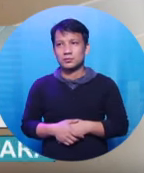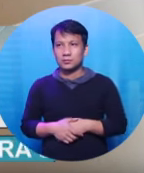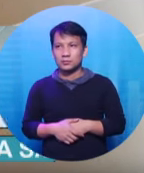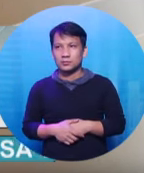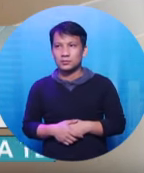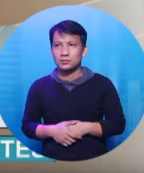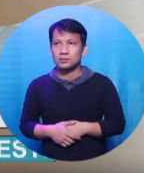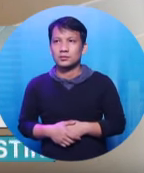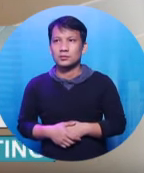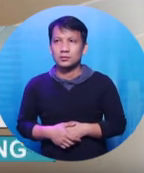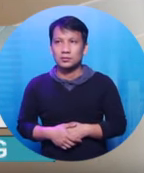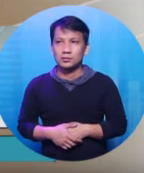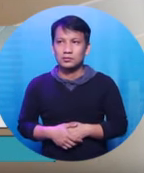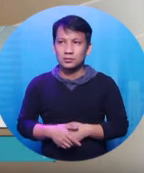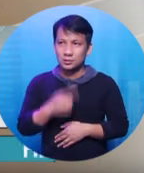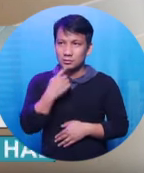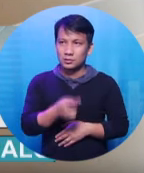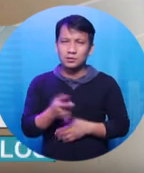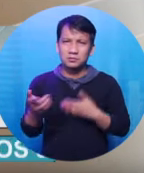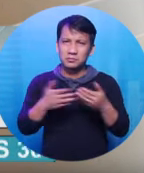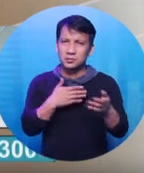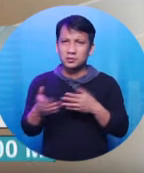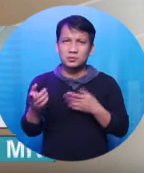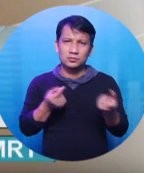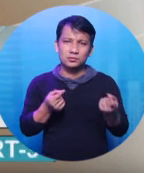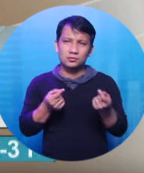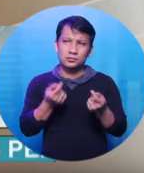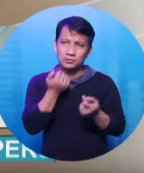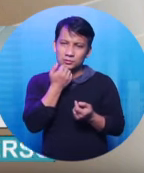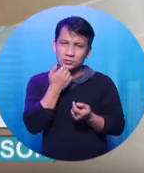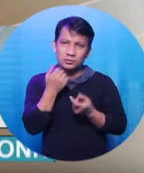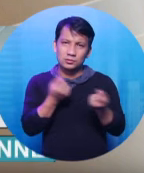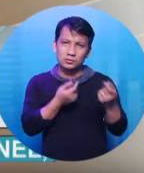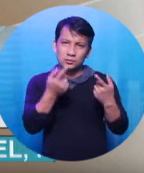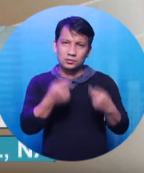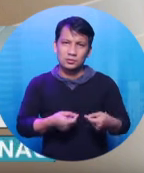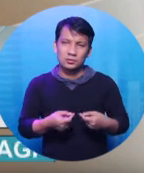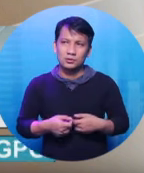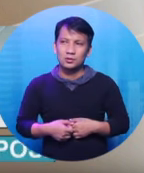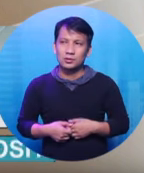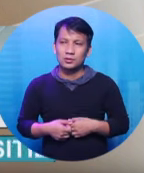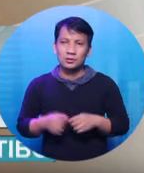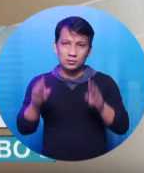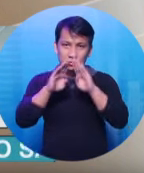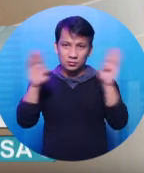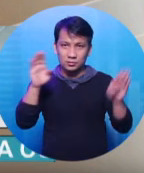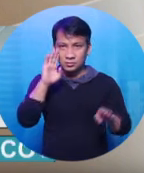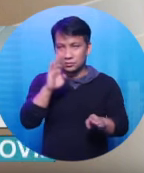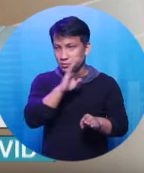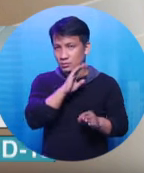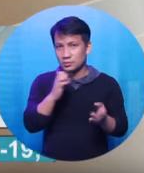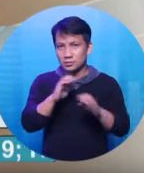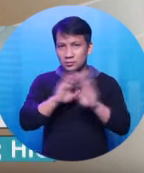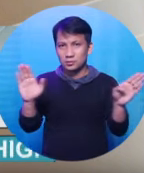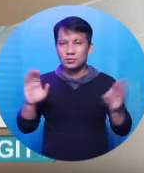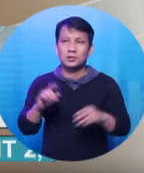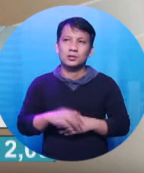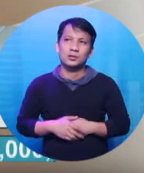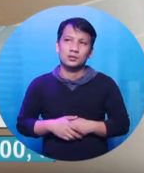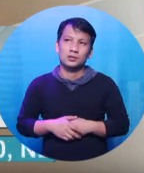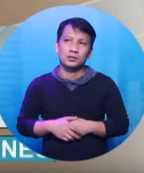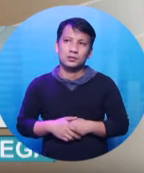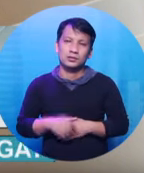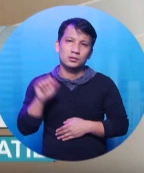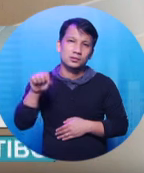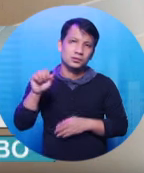ang kaso para din matuto yung iba na hindi dapat nila po ito ginagawa. Para maging eye-opener po ito sa lahat, ma'am, na huwag magpadalos-dalos.